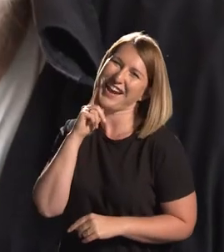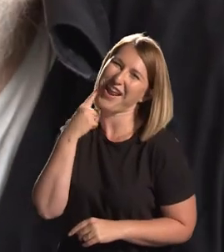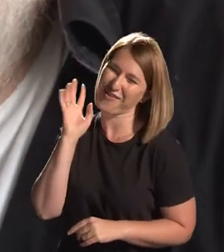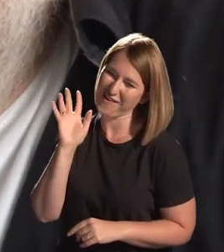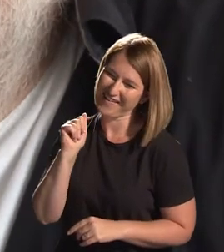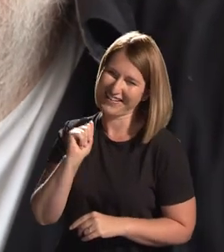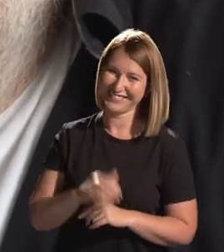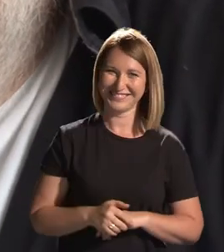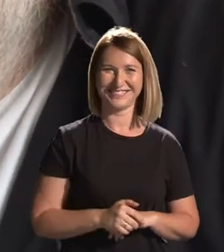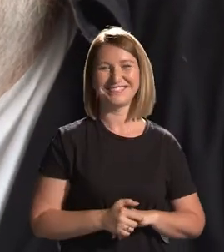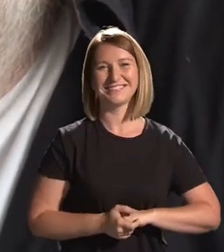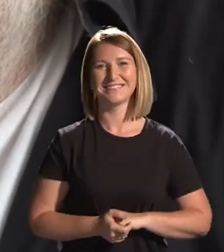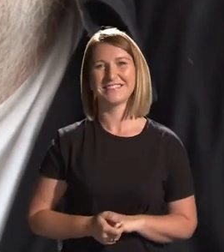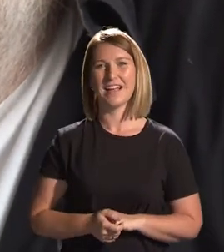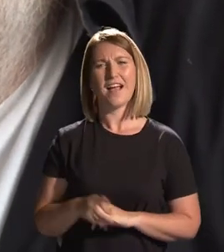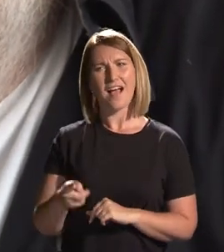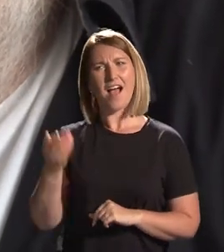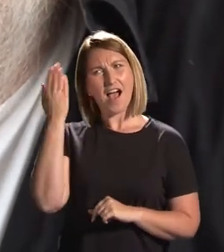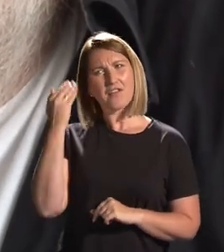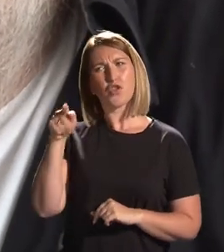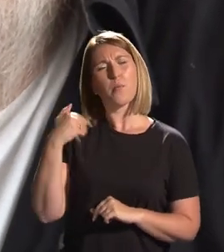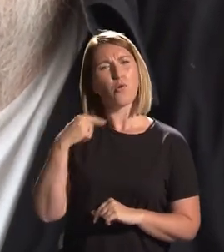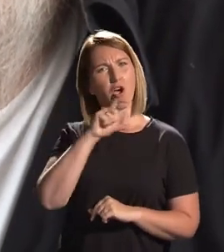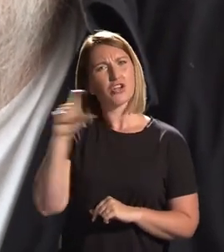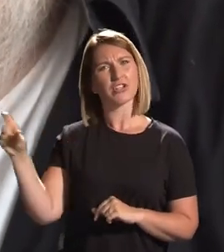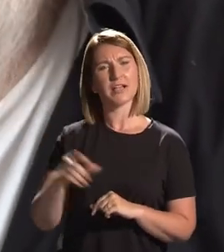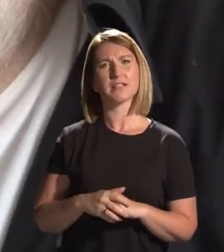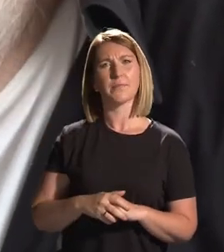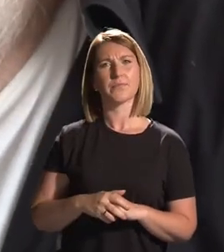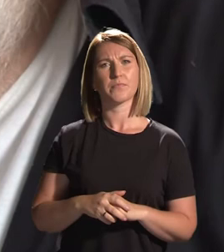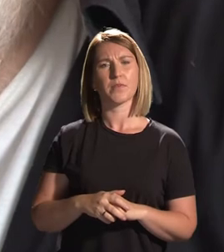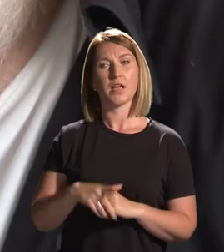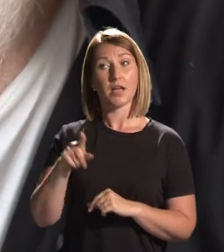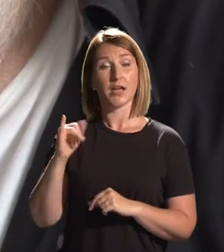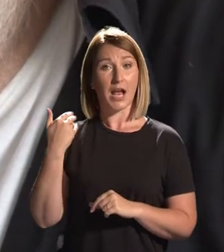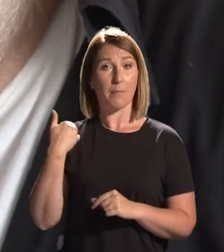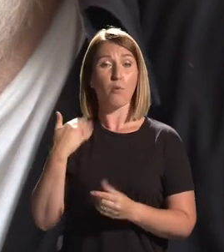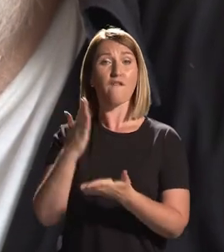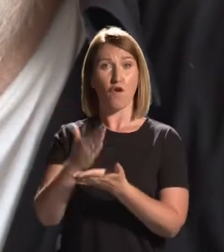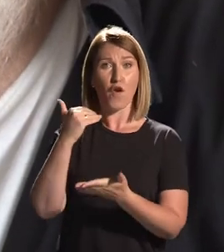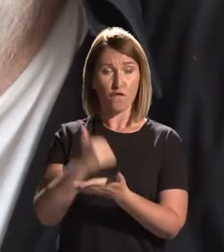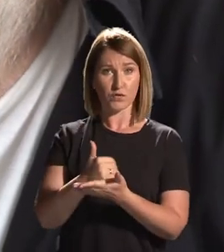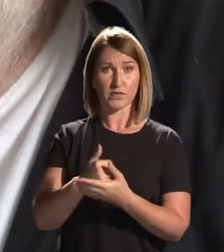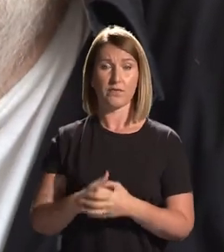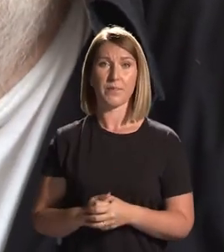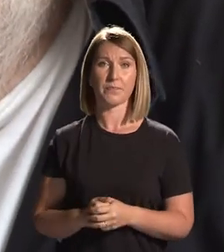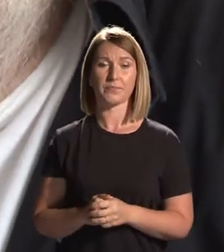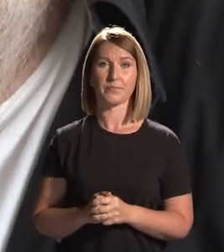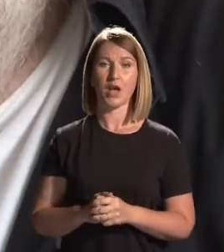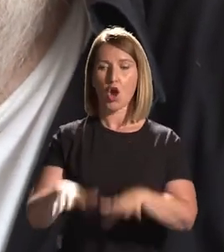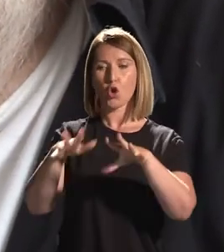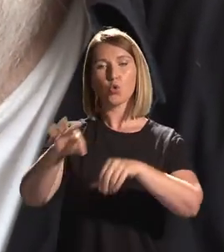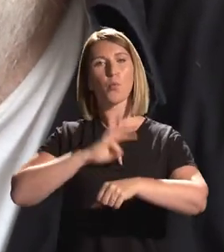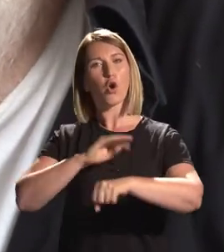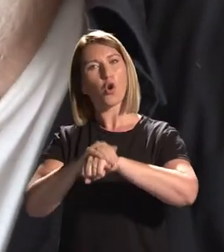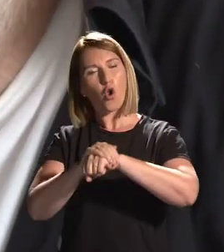Nie żartuję. Wtedy to był okres, no już te województwa były wtedy już. Dużo